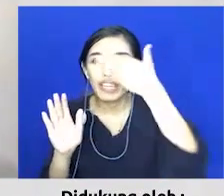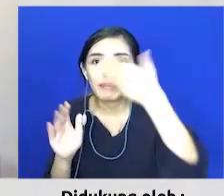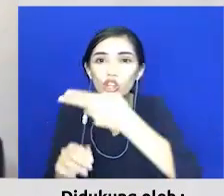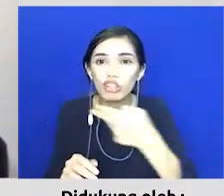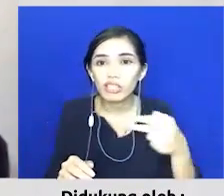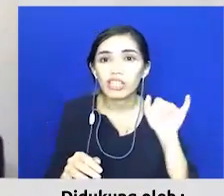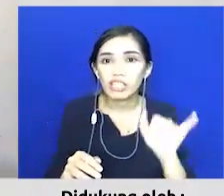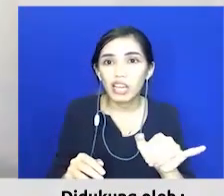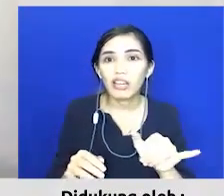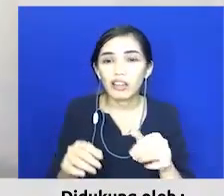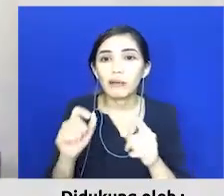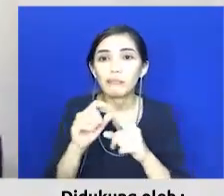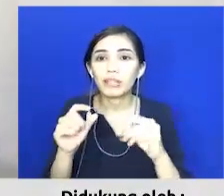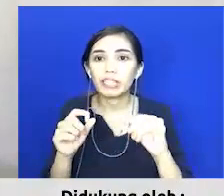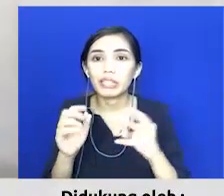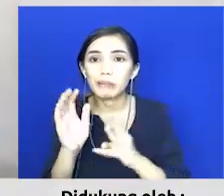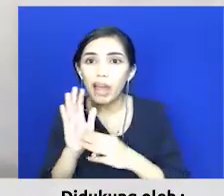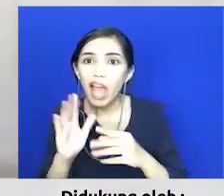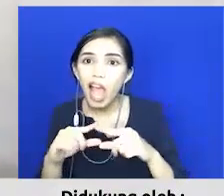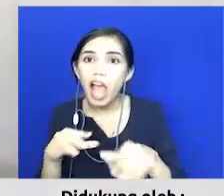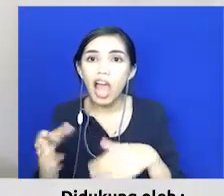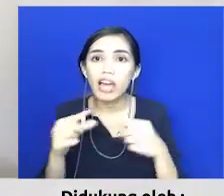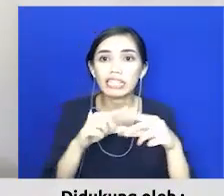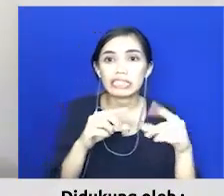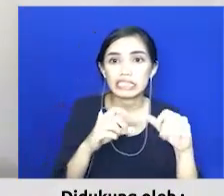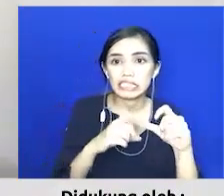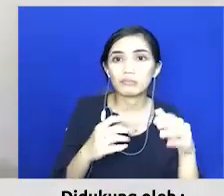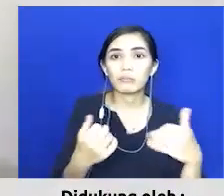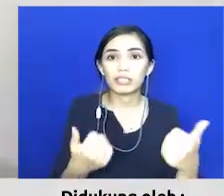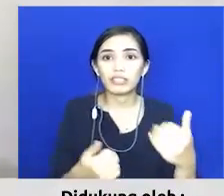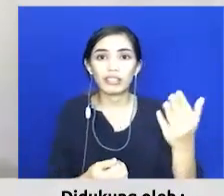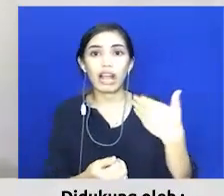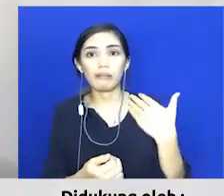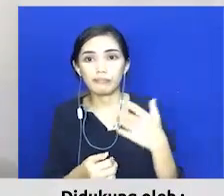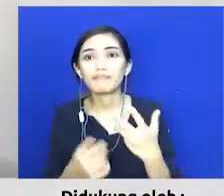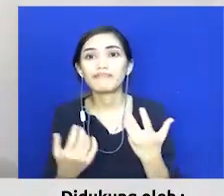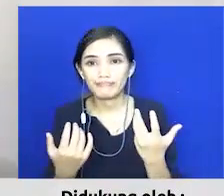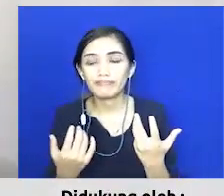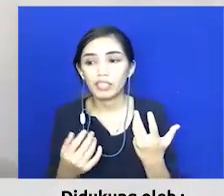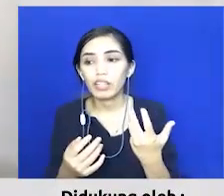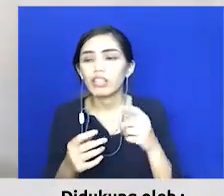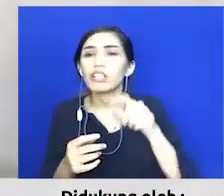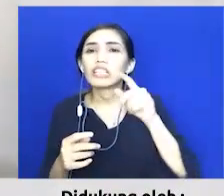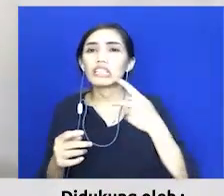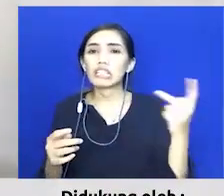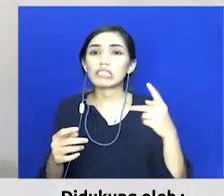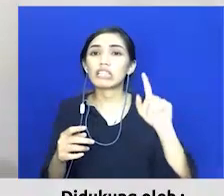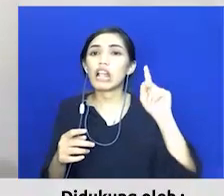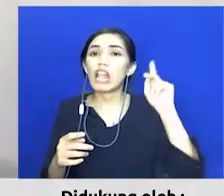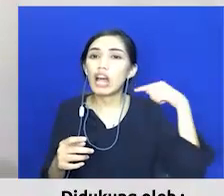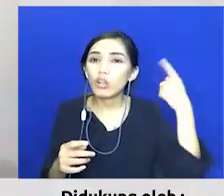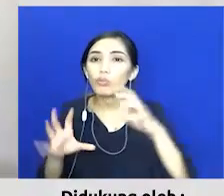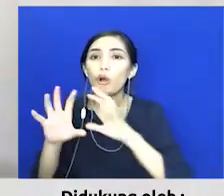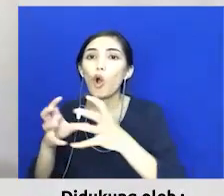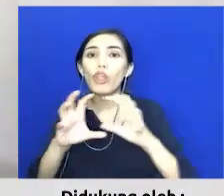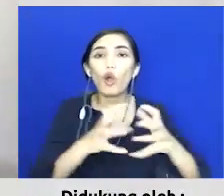memecah-mecahkan, mengkotak-kotakkan. Ada film idealis, ada film komersial. Padahal Usmar Ismail dan beberapa